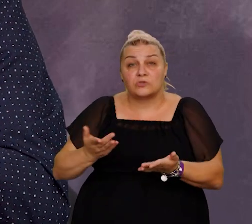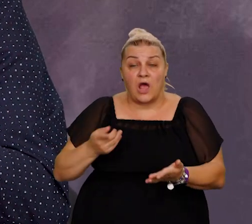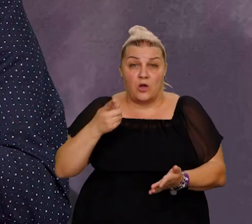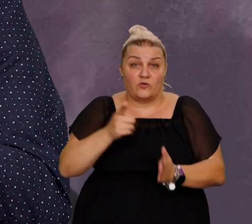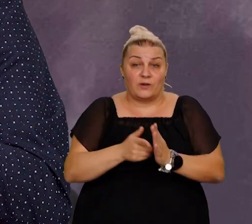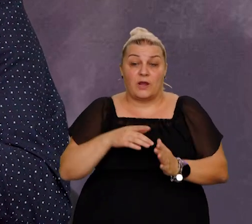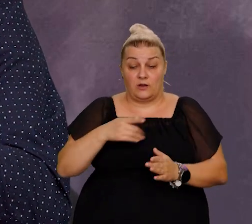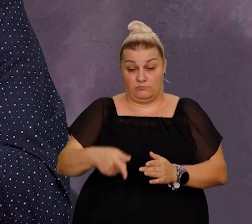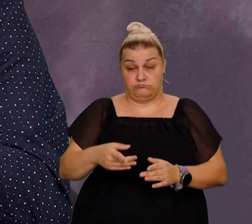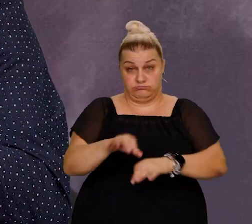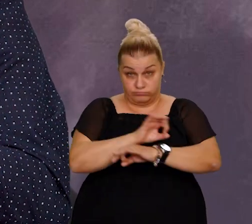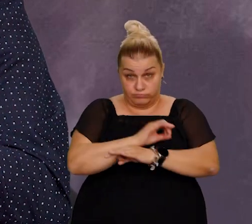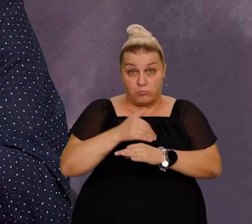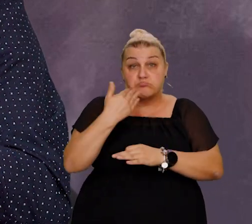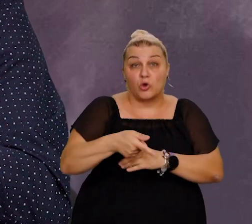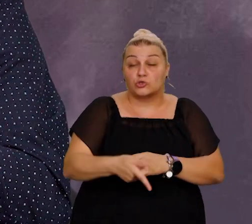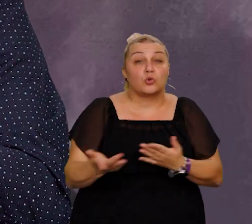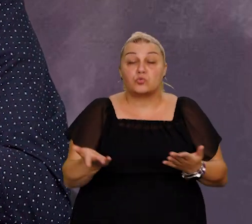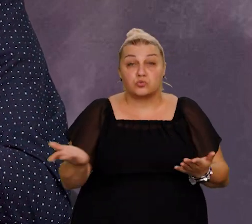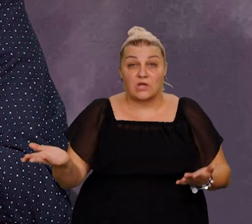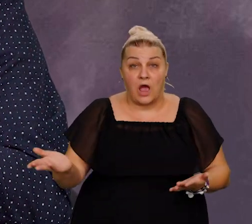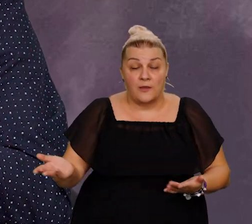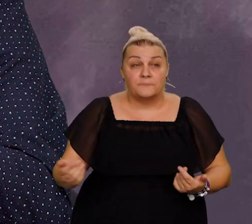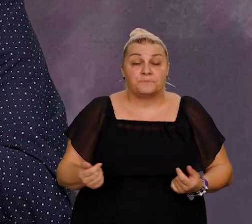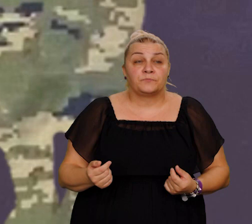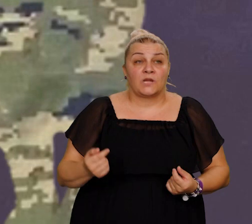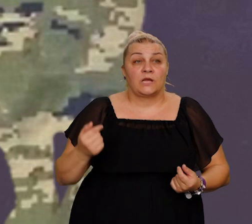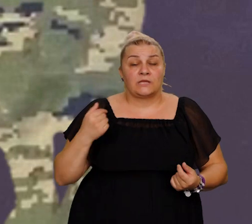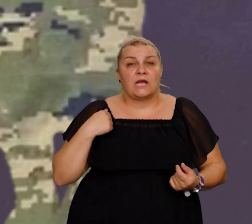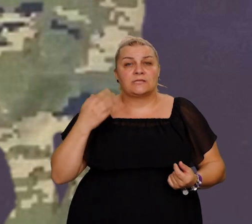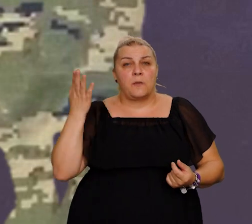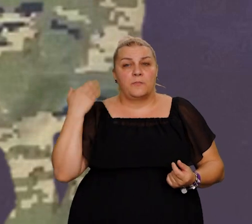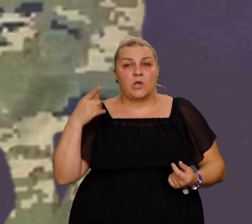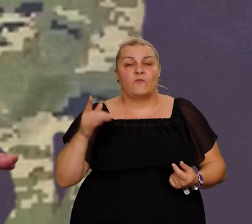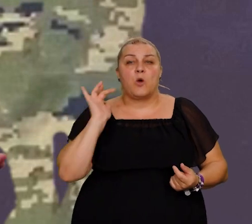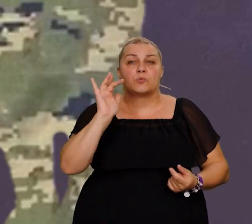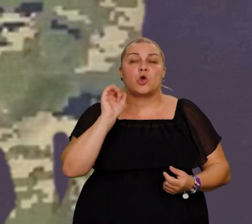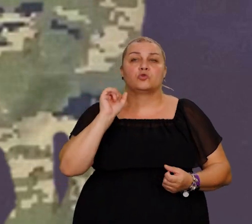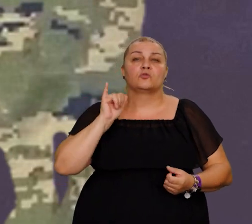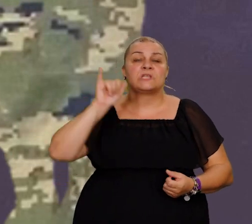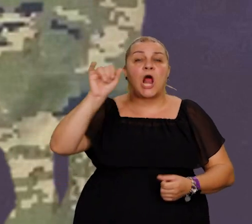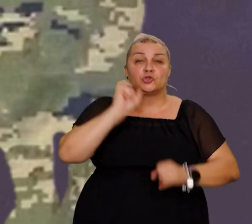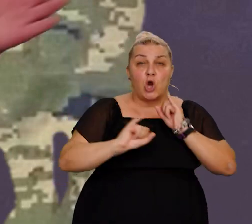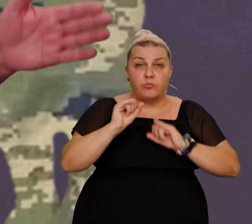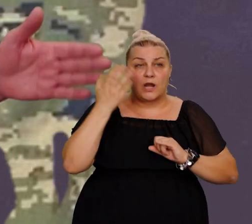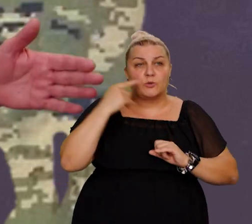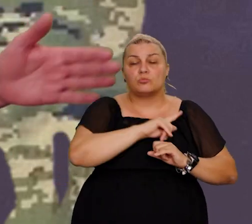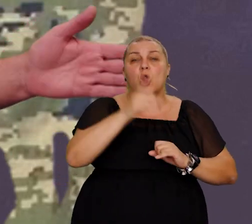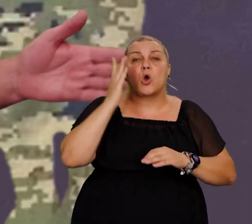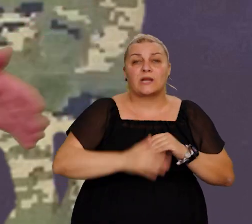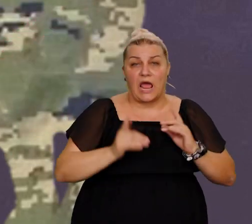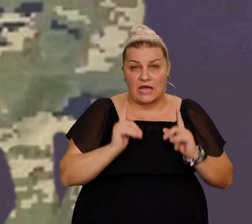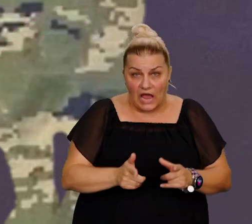Jeste li dalje ostali u sastavu PZO i dokad ste bili? Ja sam u potrebama protuzračne obrane bio do završetka Domovinskog rata i poslije